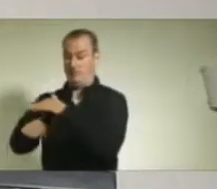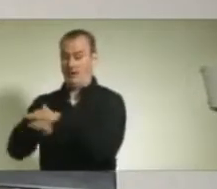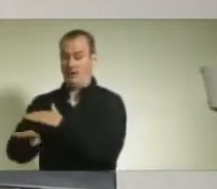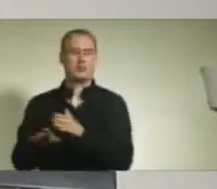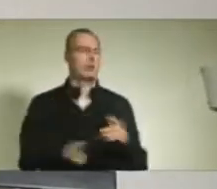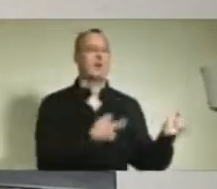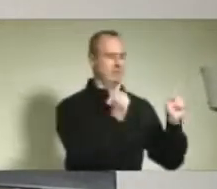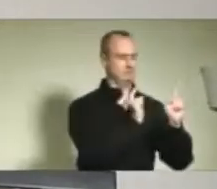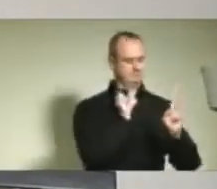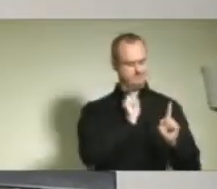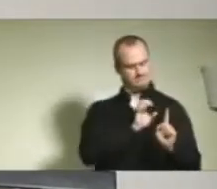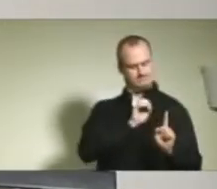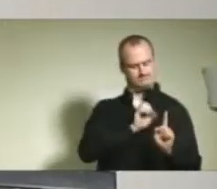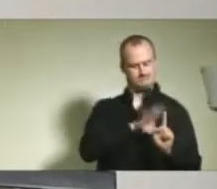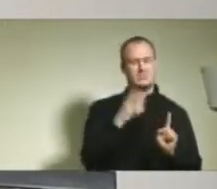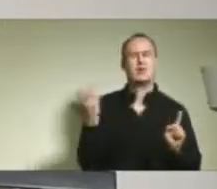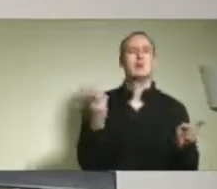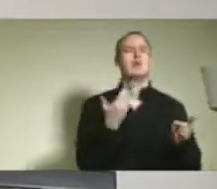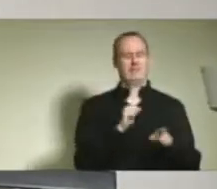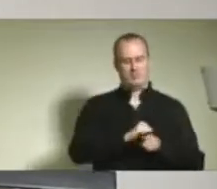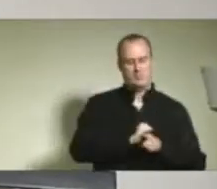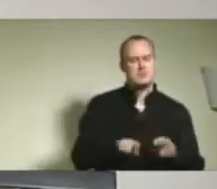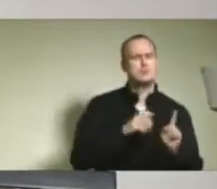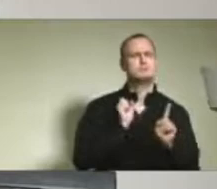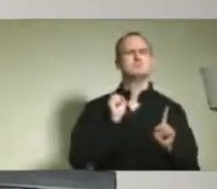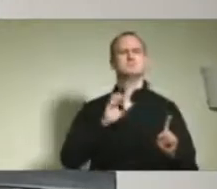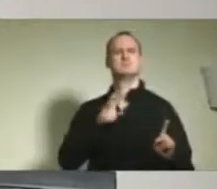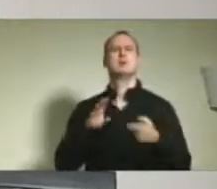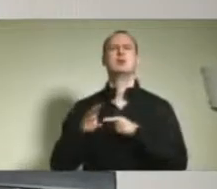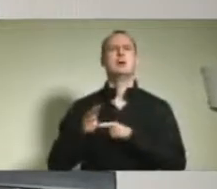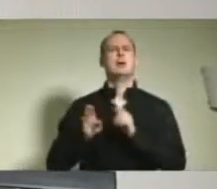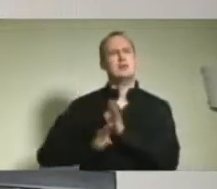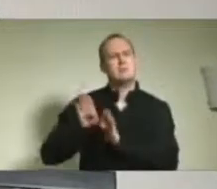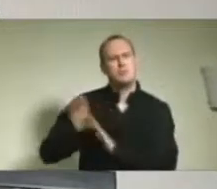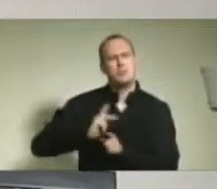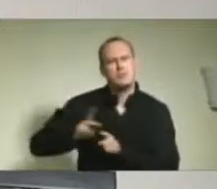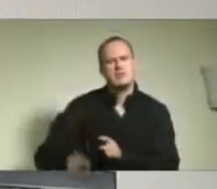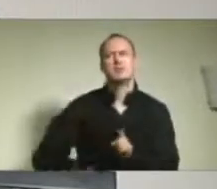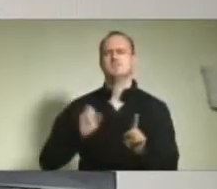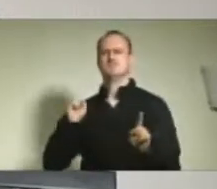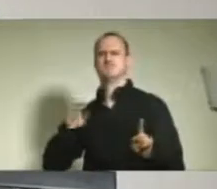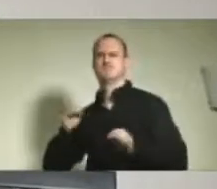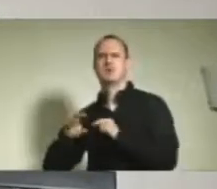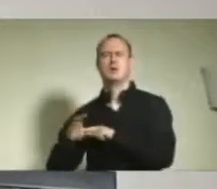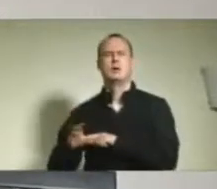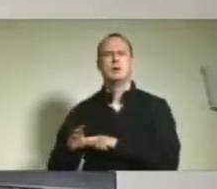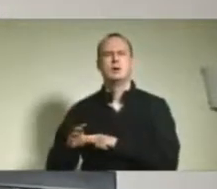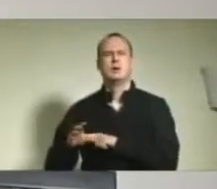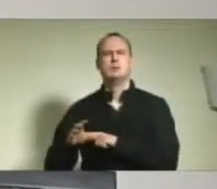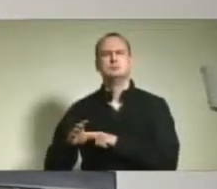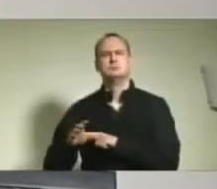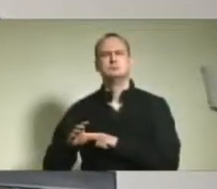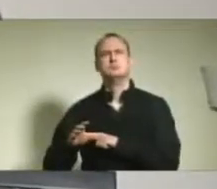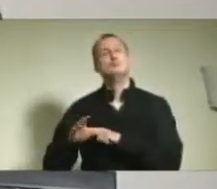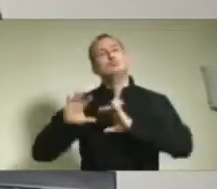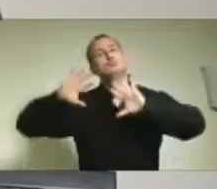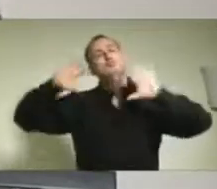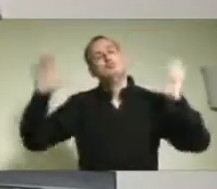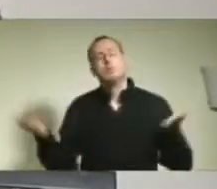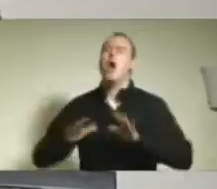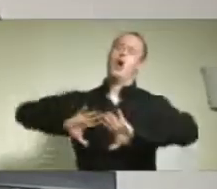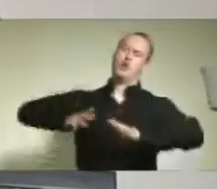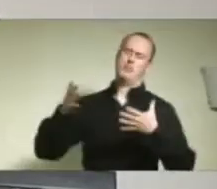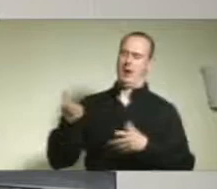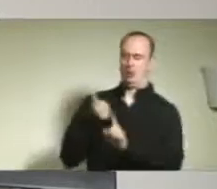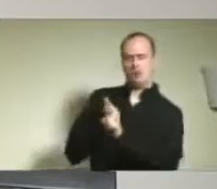formation, tant sur son évolution professionnelle et sur la façon de réussir. Et alors, je vous dirais